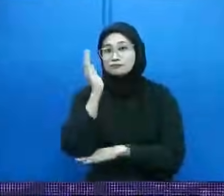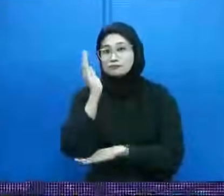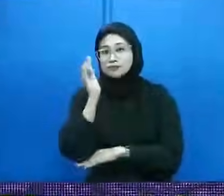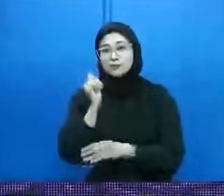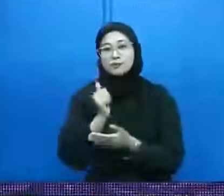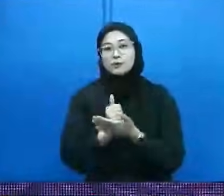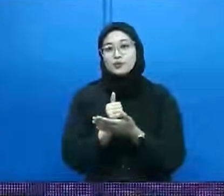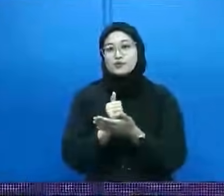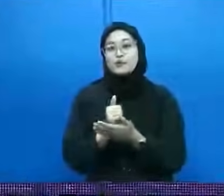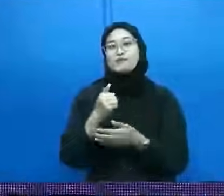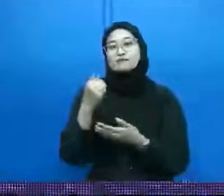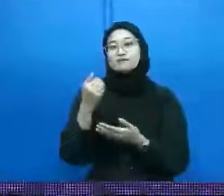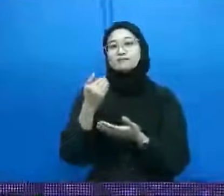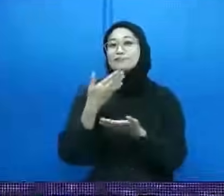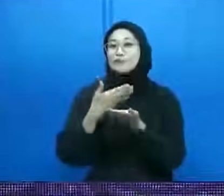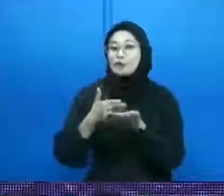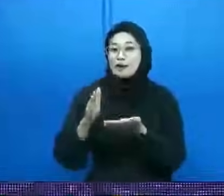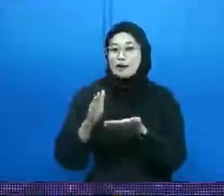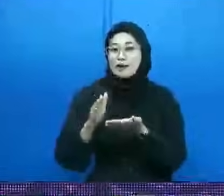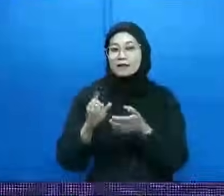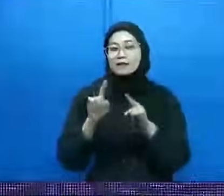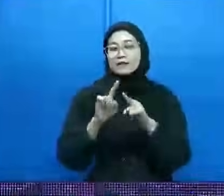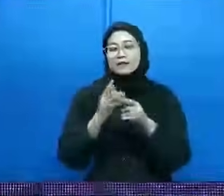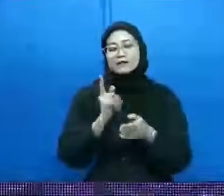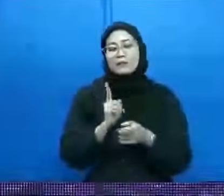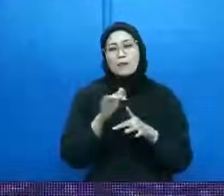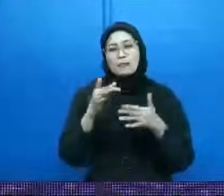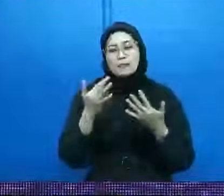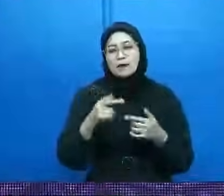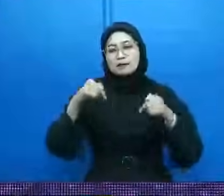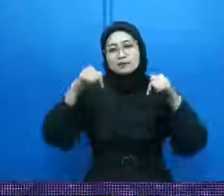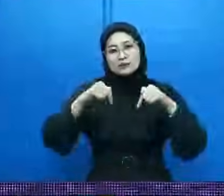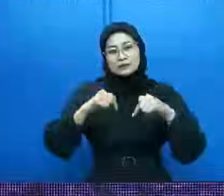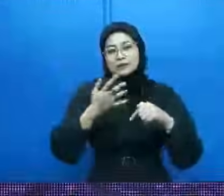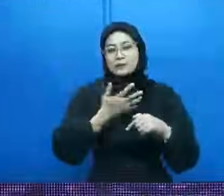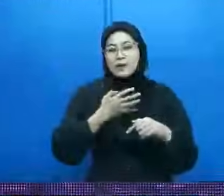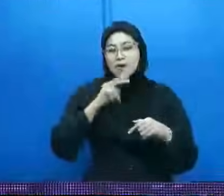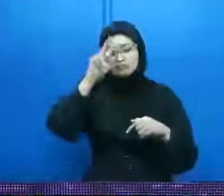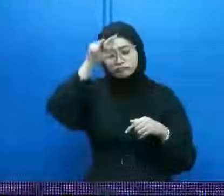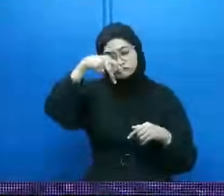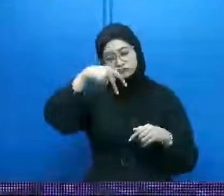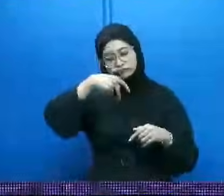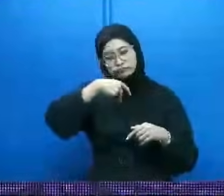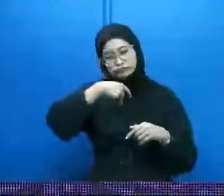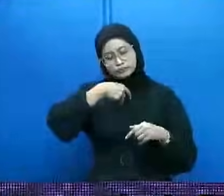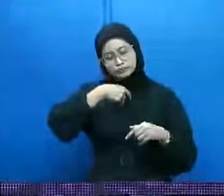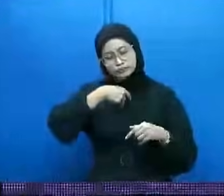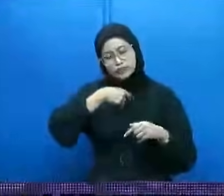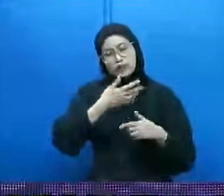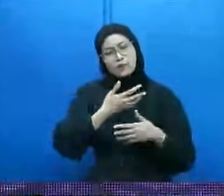ini untuk mengevaluasi diri saya sepenuhnya dan melihat kekurangan-kekurangan yang